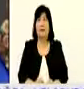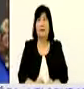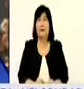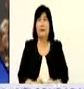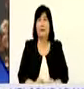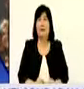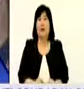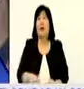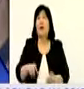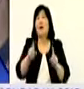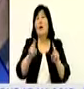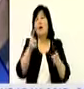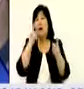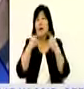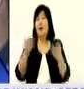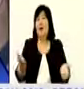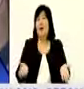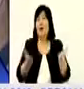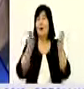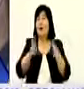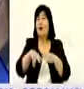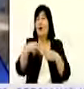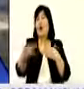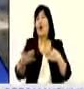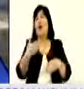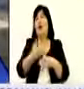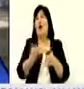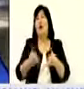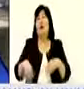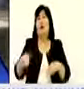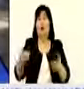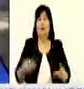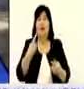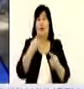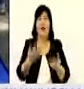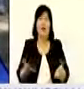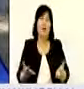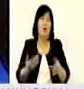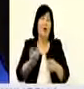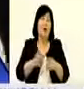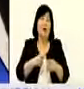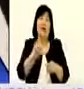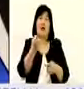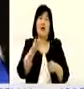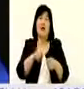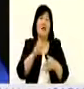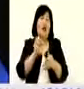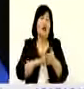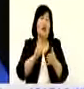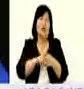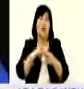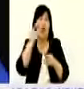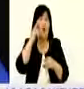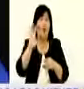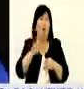Күлдіре отырып жылатып, көтере отырып құлатқан қойылым бүгінгі қоғамның бір бейнесі. Үйткені сәл нәрсенің себебіне